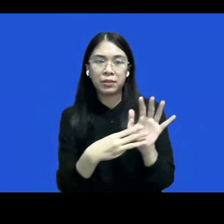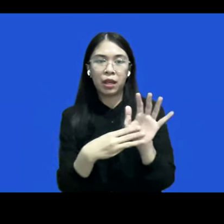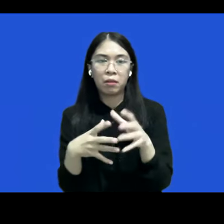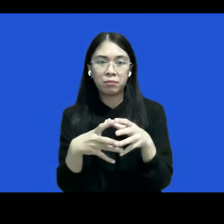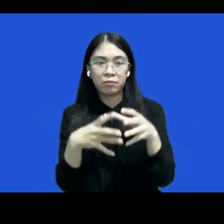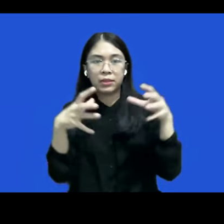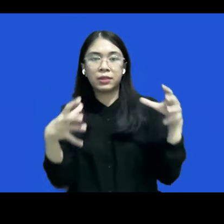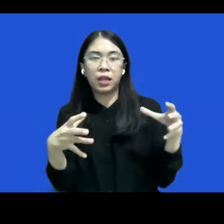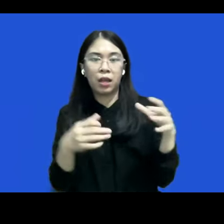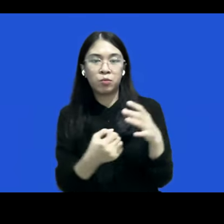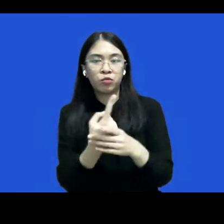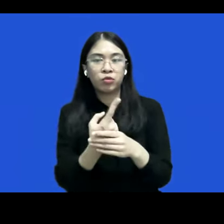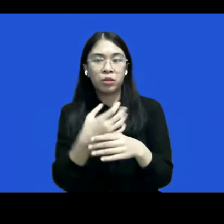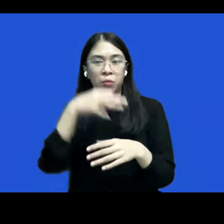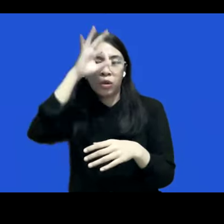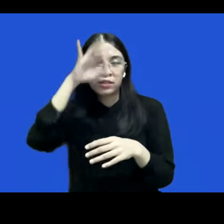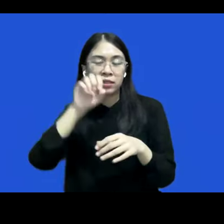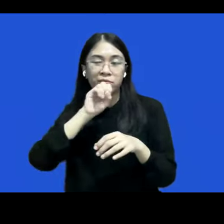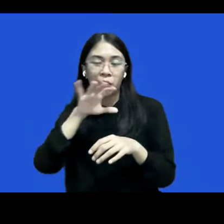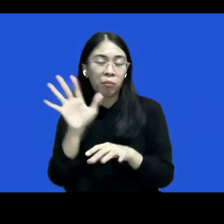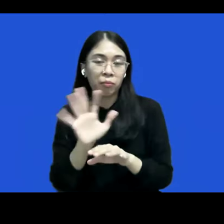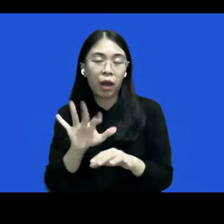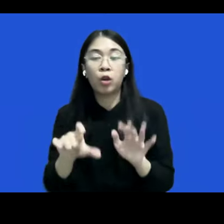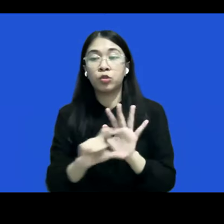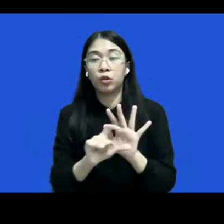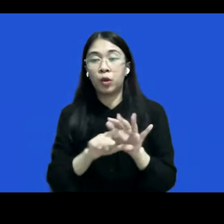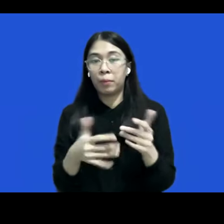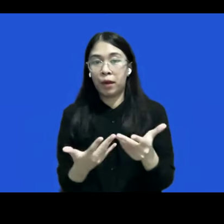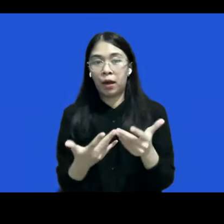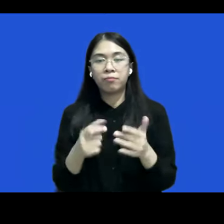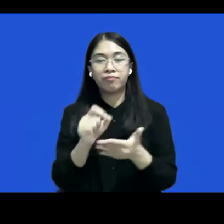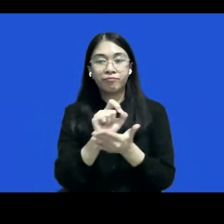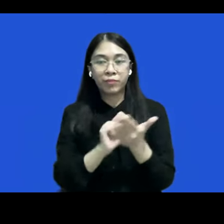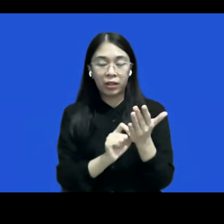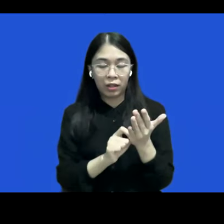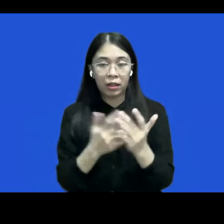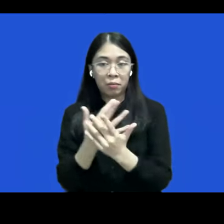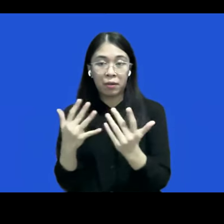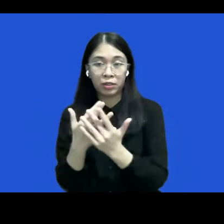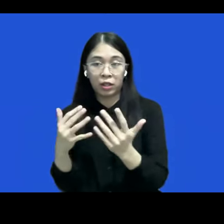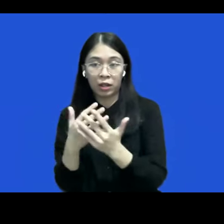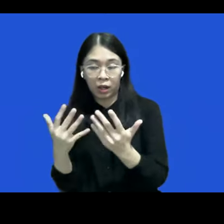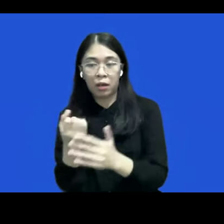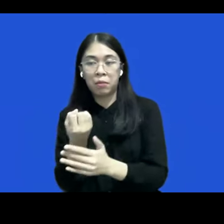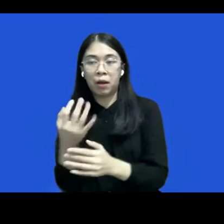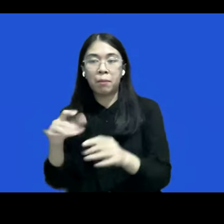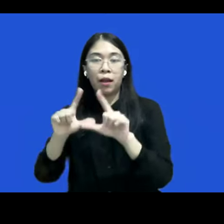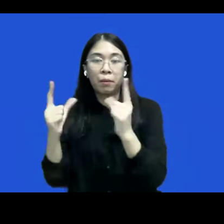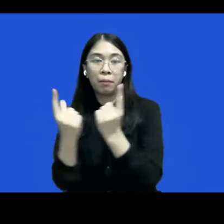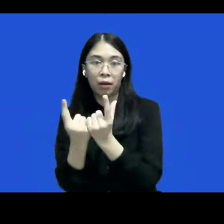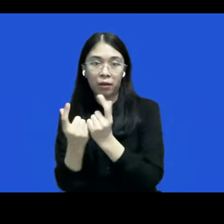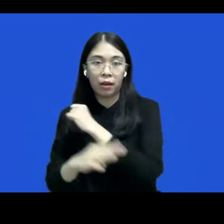yang muncul di kepolisian saat ini. Misalnya saja berdasarkan catatan oleh masyarakat sipil dan sejumlah lembaga negara